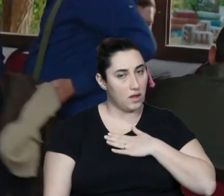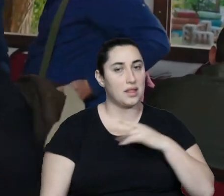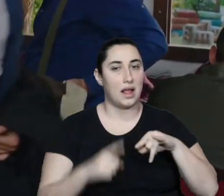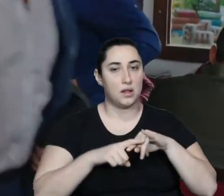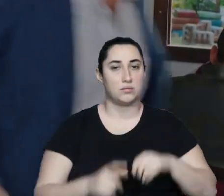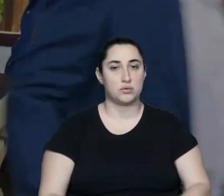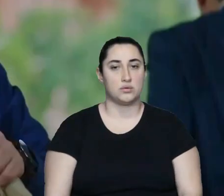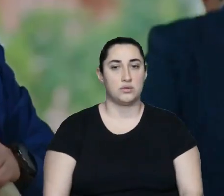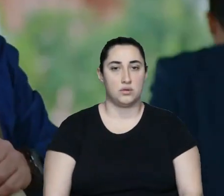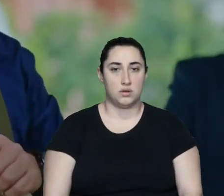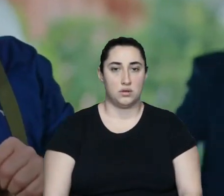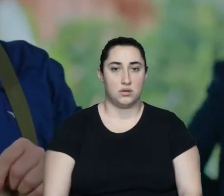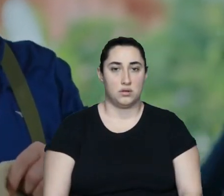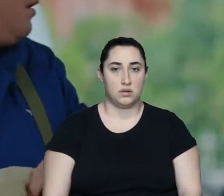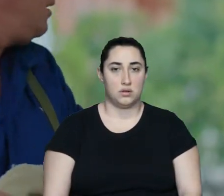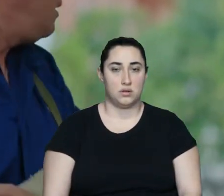Almut.